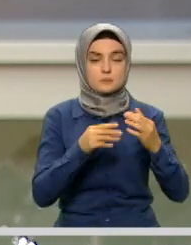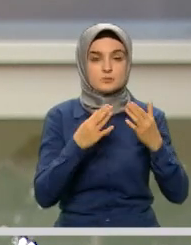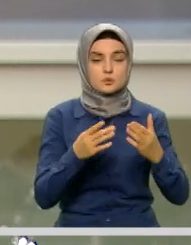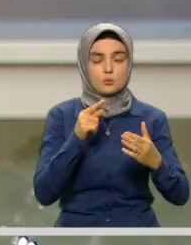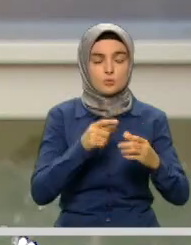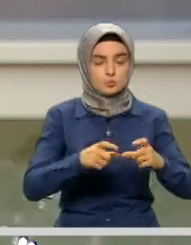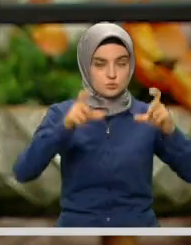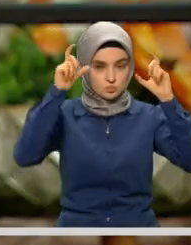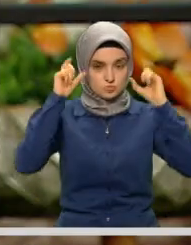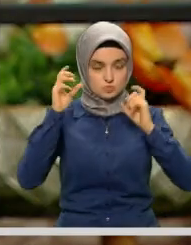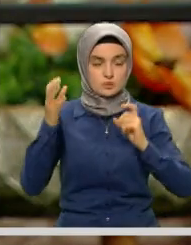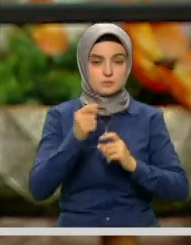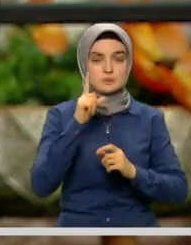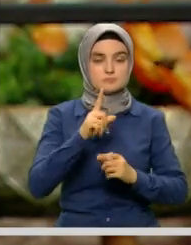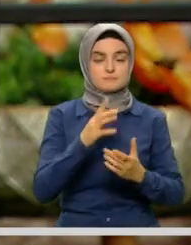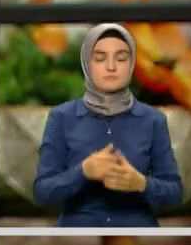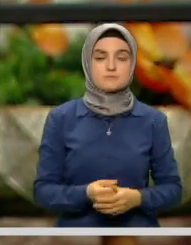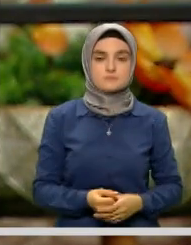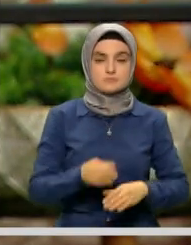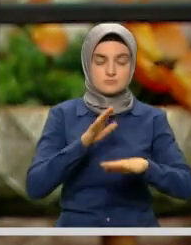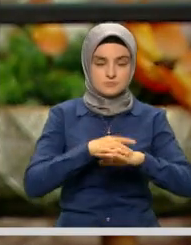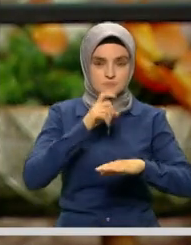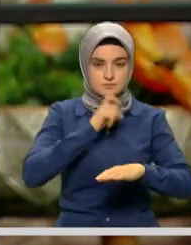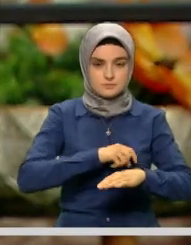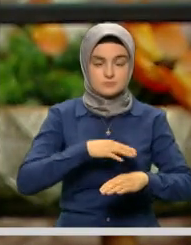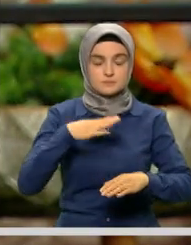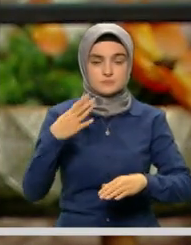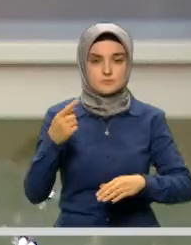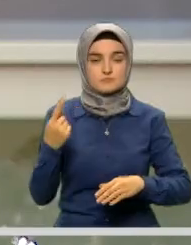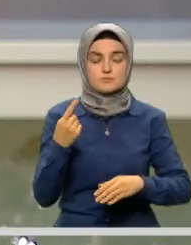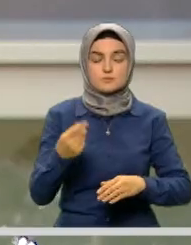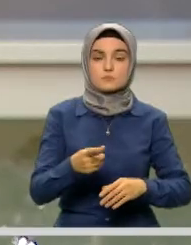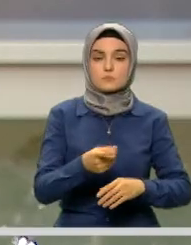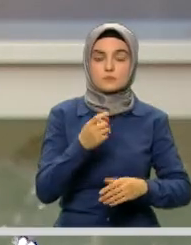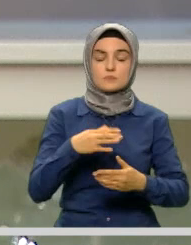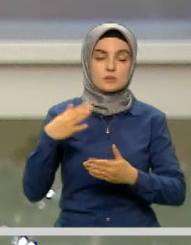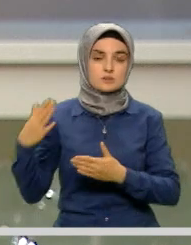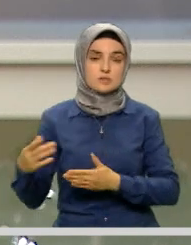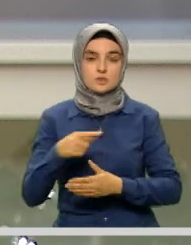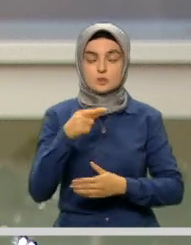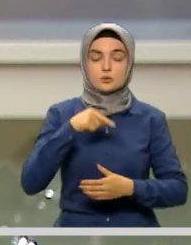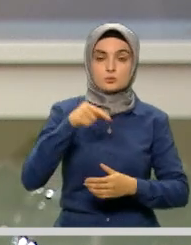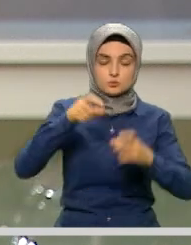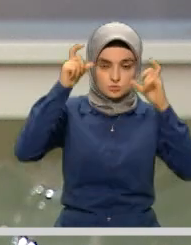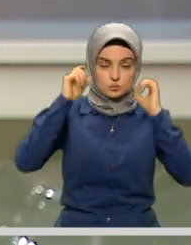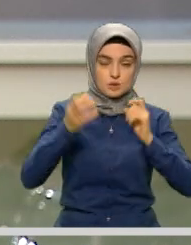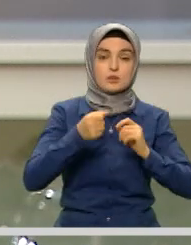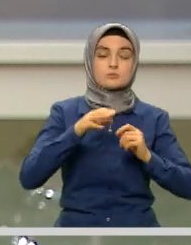sorumluluğu almalı tabiri caizse. Tabii. Yaptığı hatada başkalarına bir şey bulmaktan ziyade. biz bu sorumluluğu almayıp bir